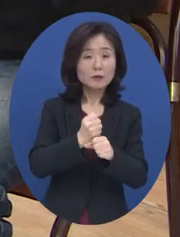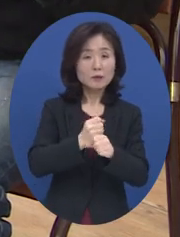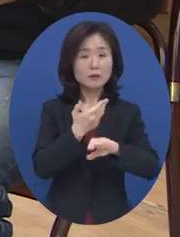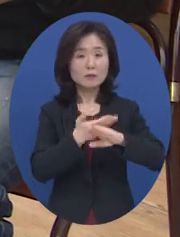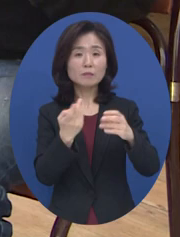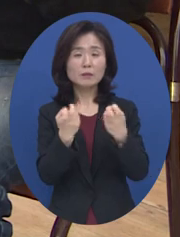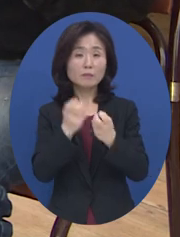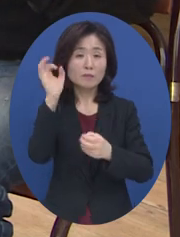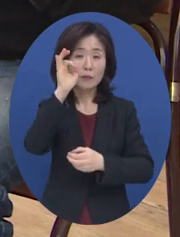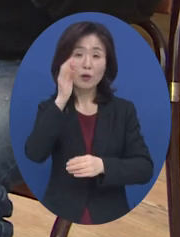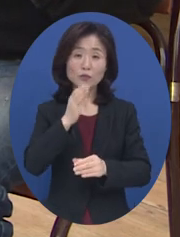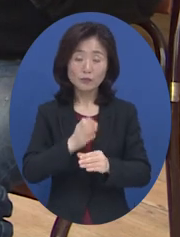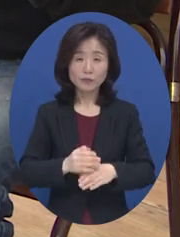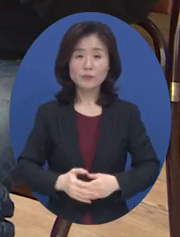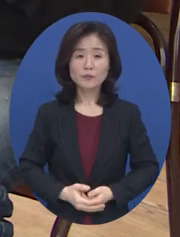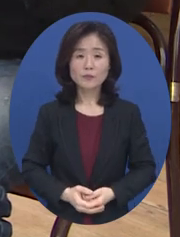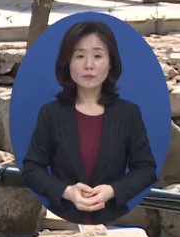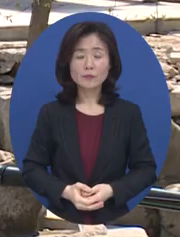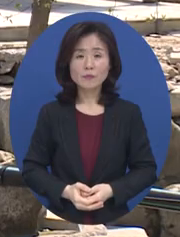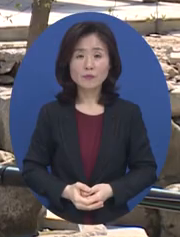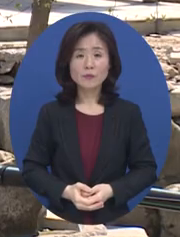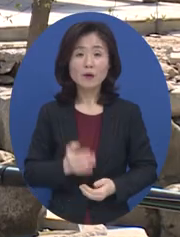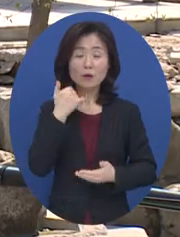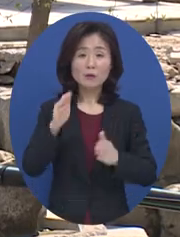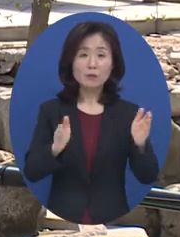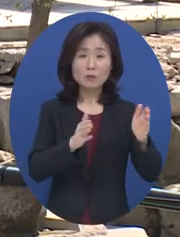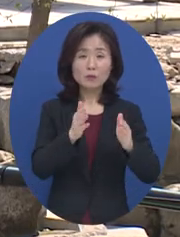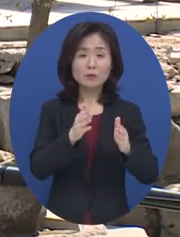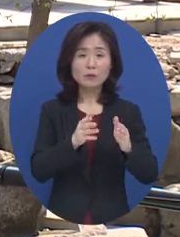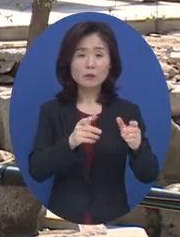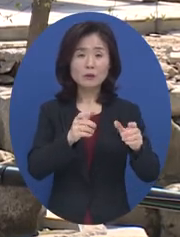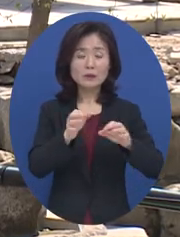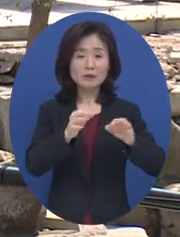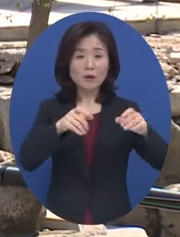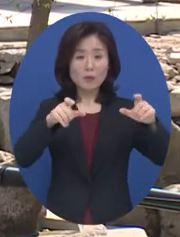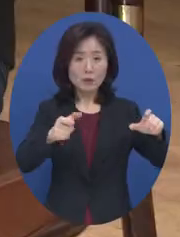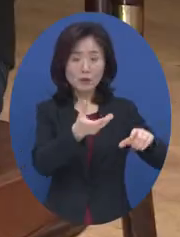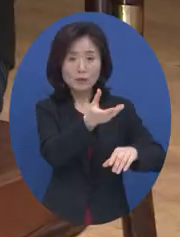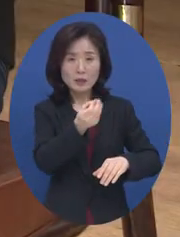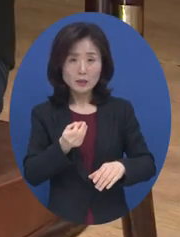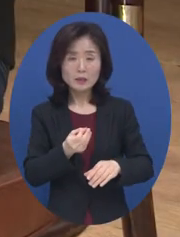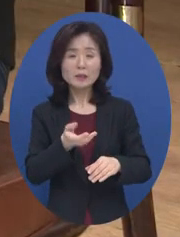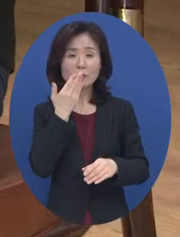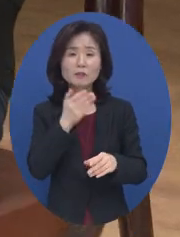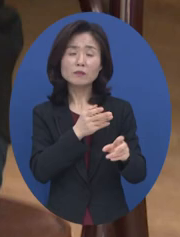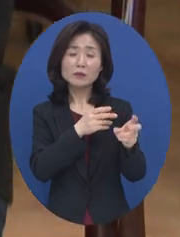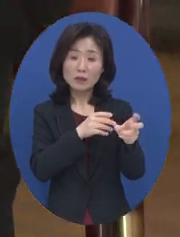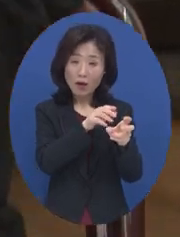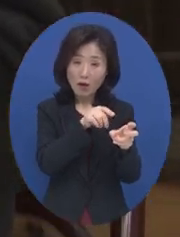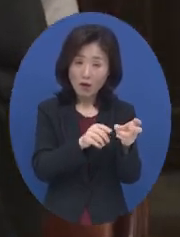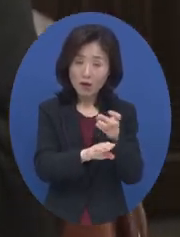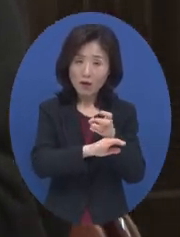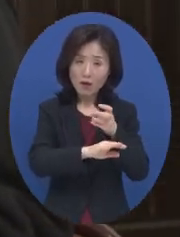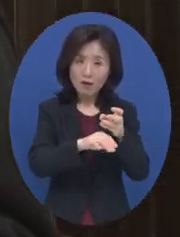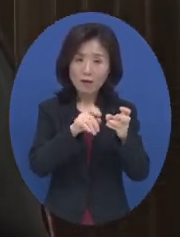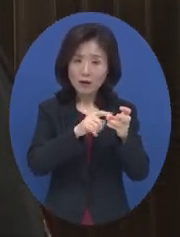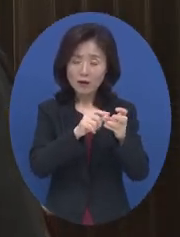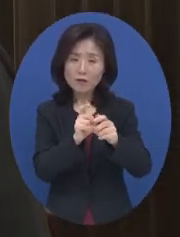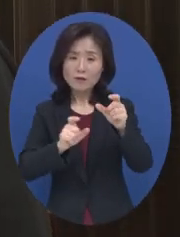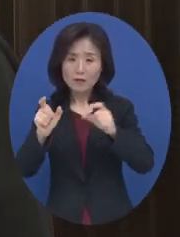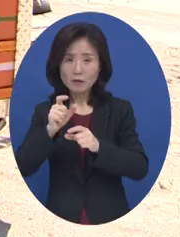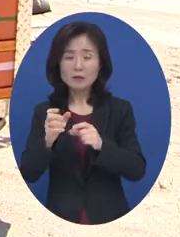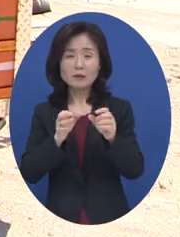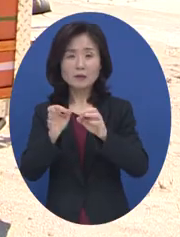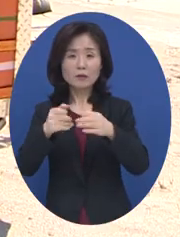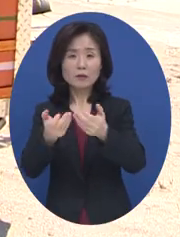색다른 방법을 찾고 있습니다 경기도 시장성 권 진흥원에서 빌린 푸드 트레일러에 다해 상인회 에서 신메뉴를